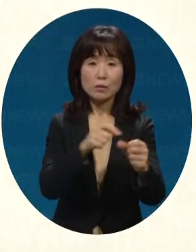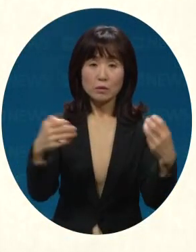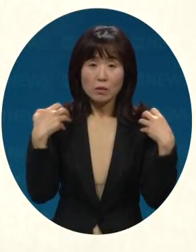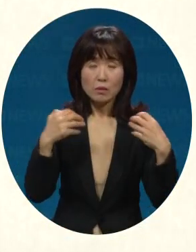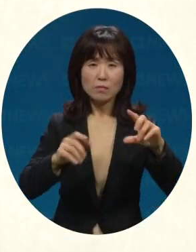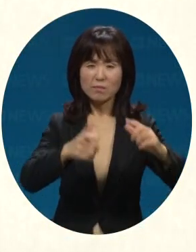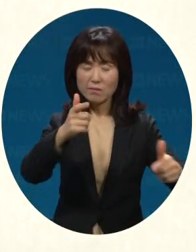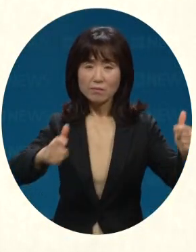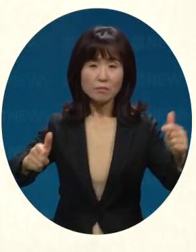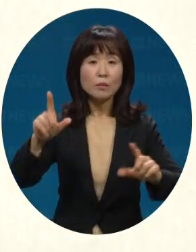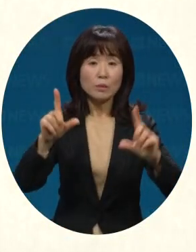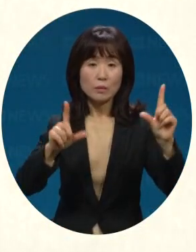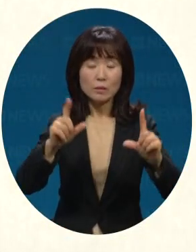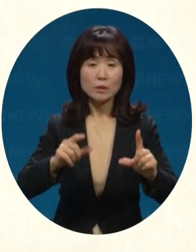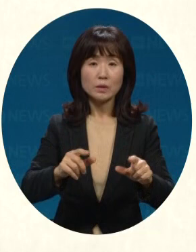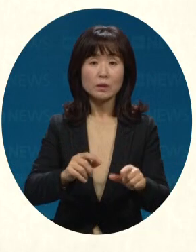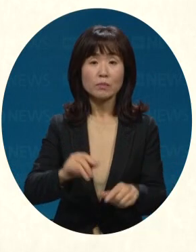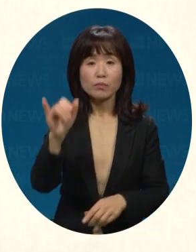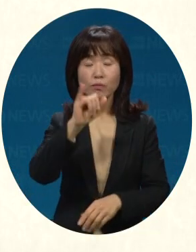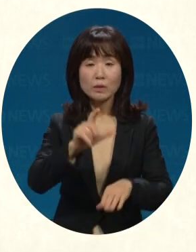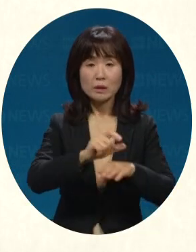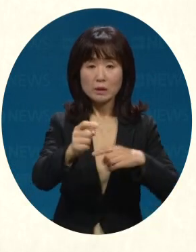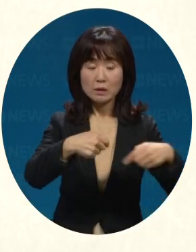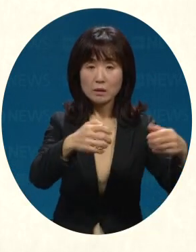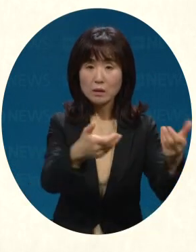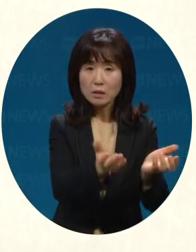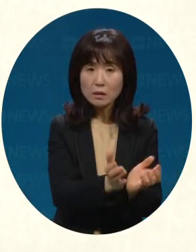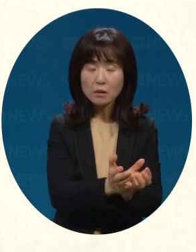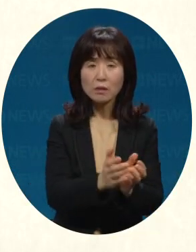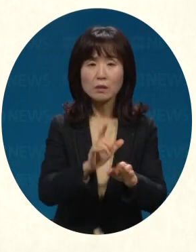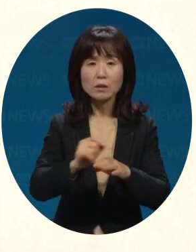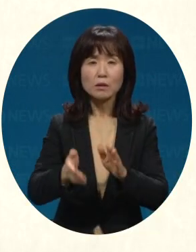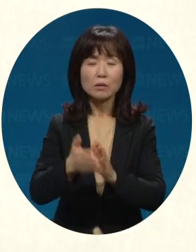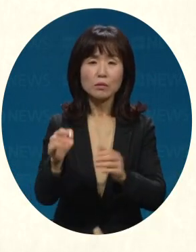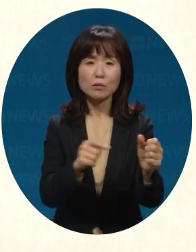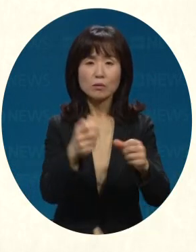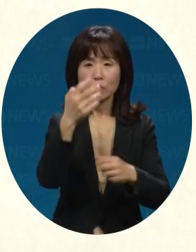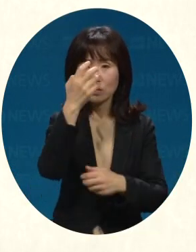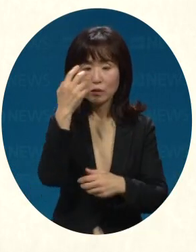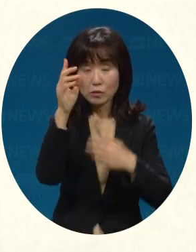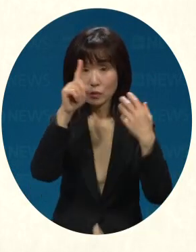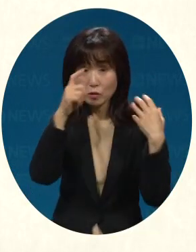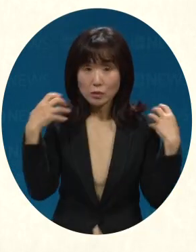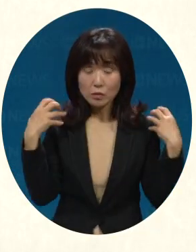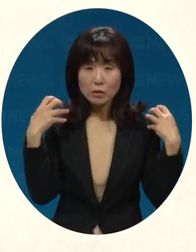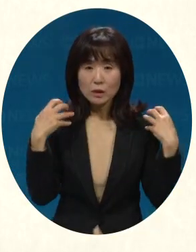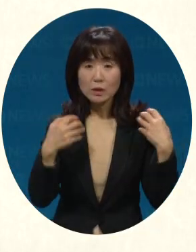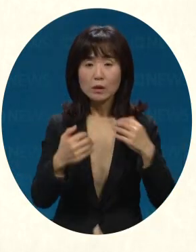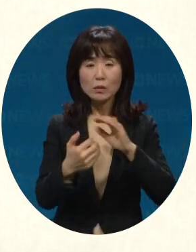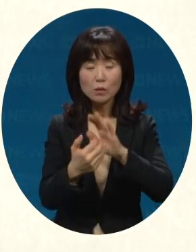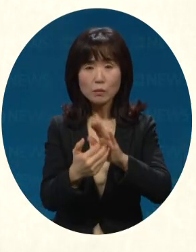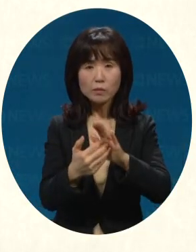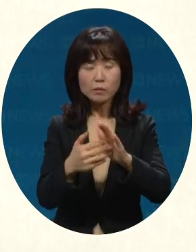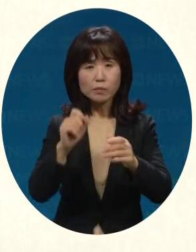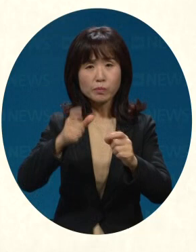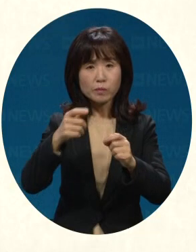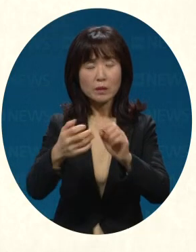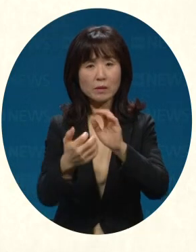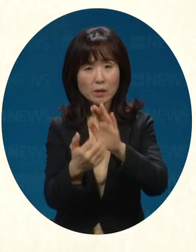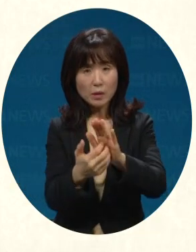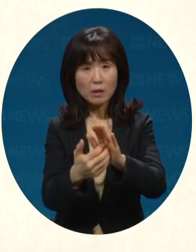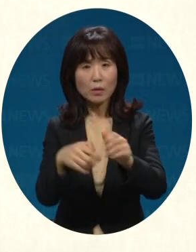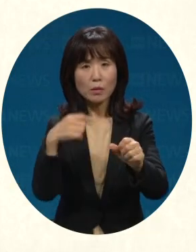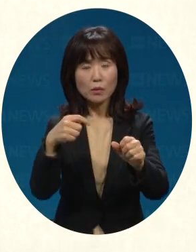전국 지자체에서 각 시도교육청이 도박 실태조사와 예방교육을 실시하도록 하는 내용에 조례를 제정했지만